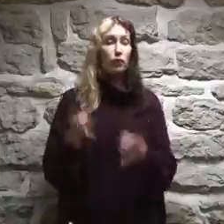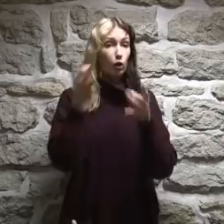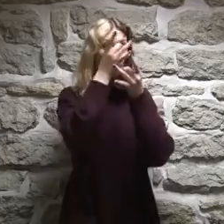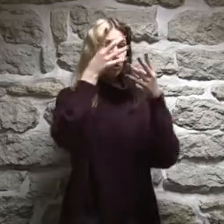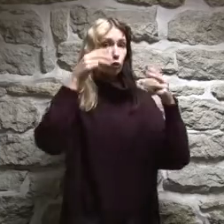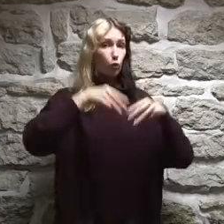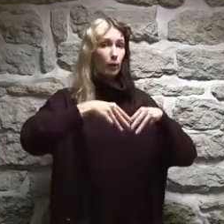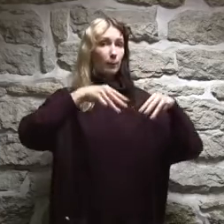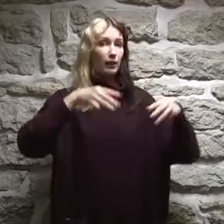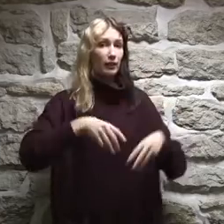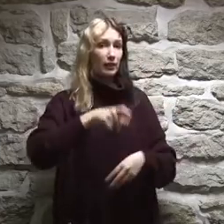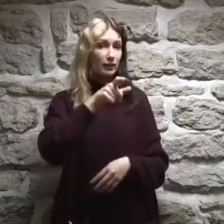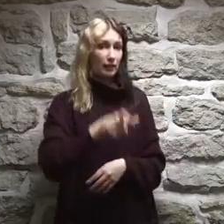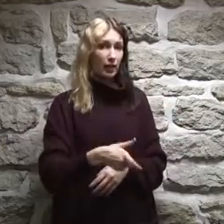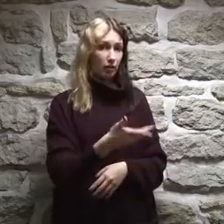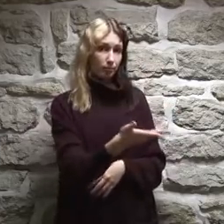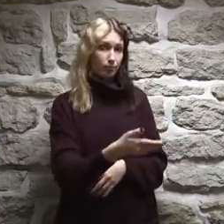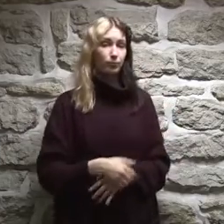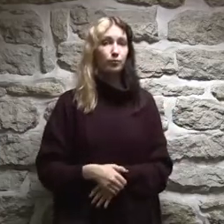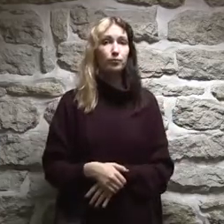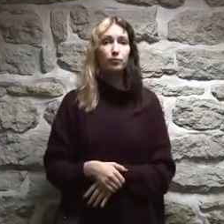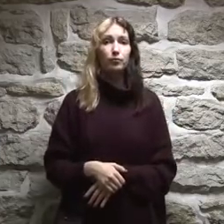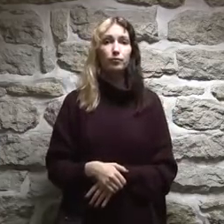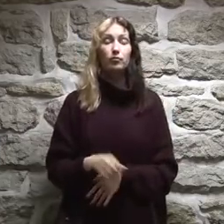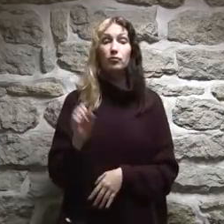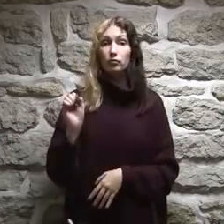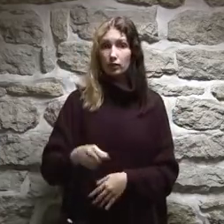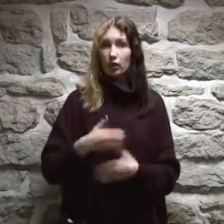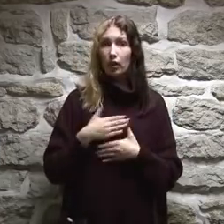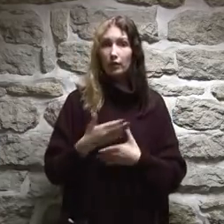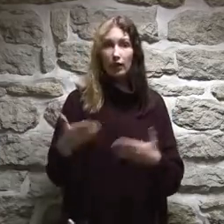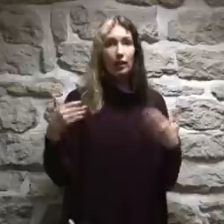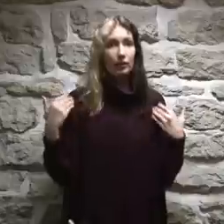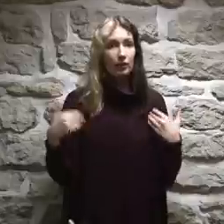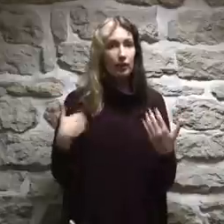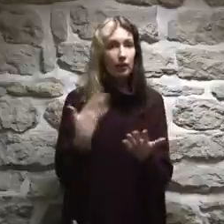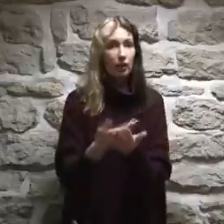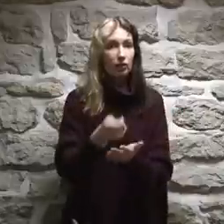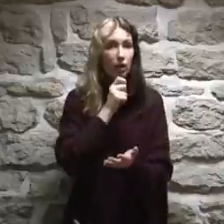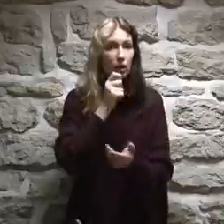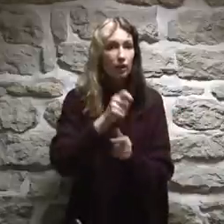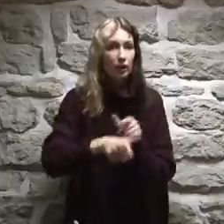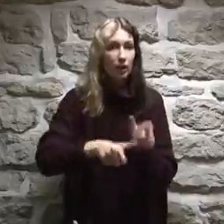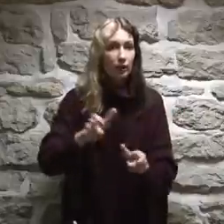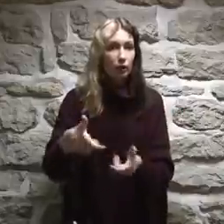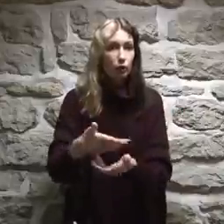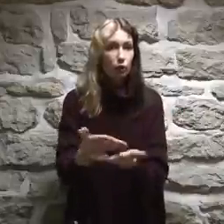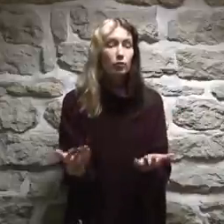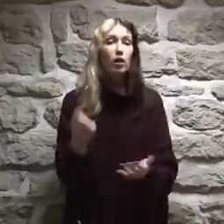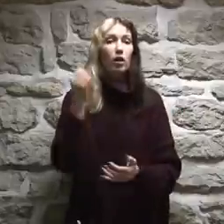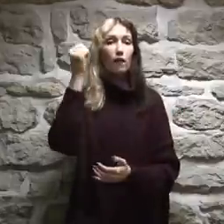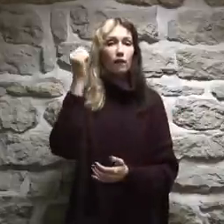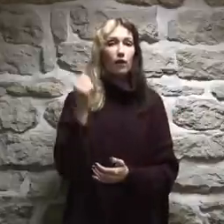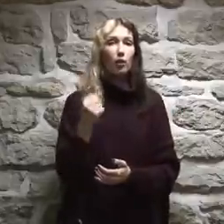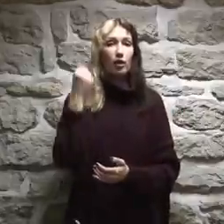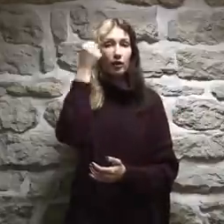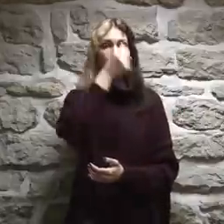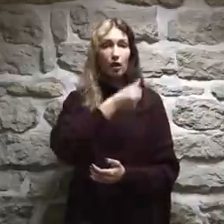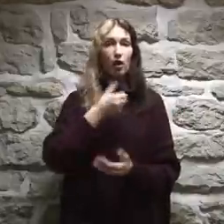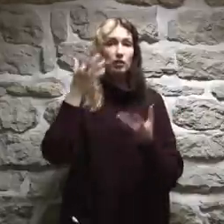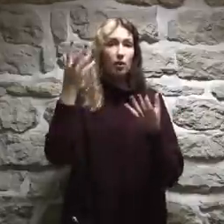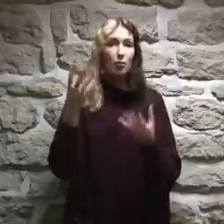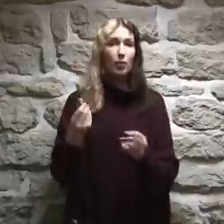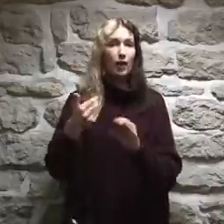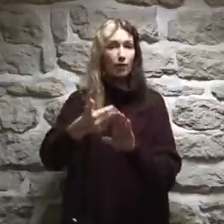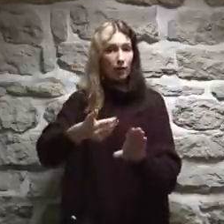Kultuuriminister Tiit Terik, palun. Ja aitäh, tervist head ajakirjanikud. Vabariigi aastapäeva eel on